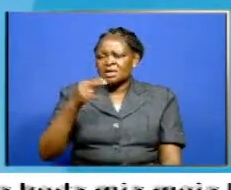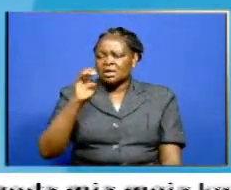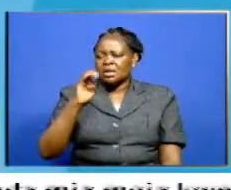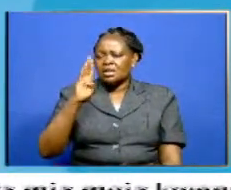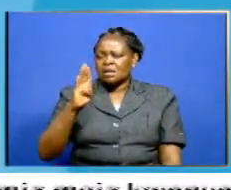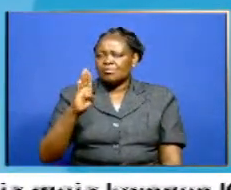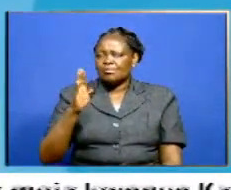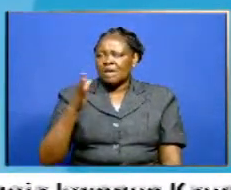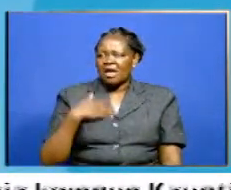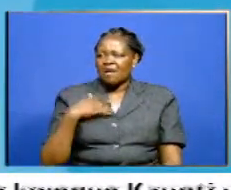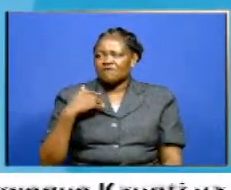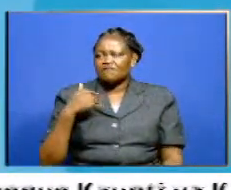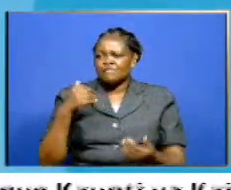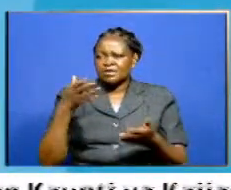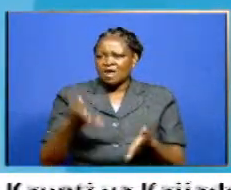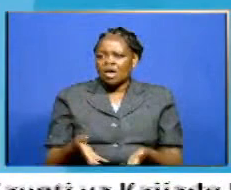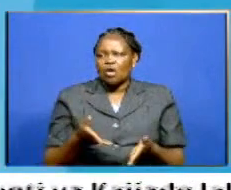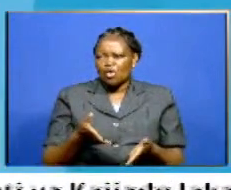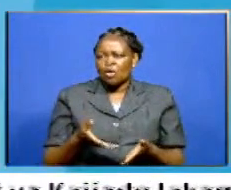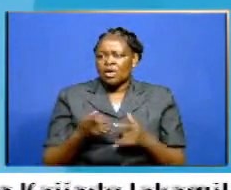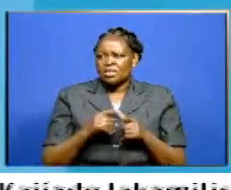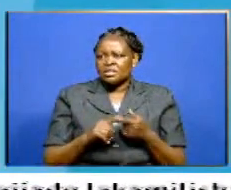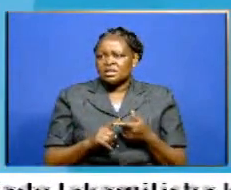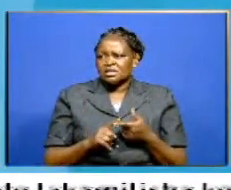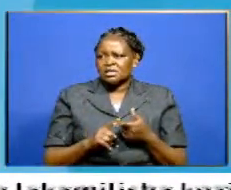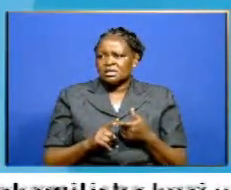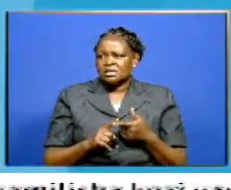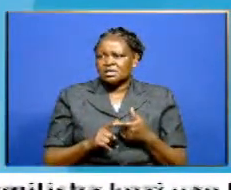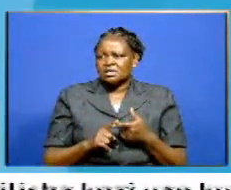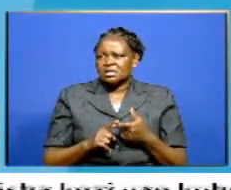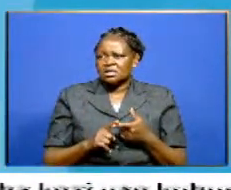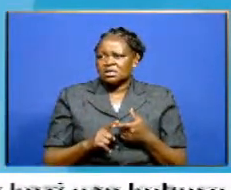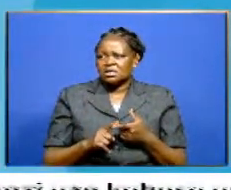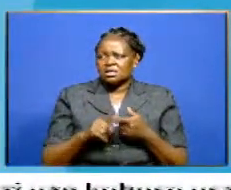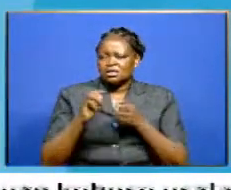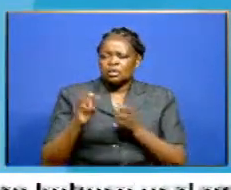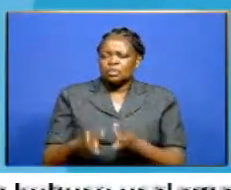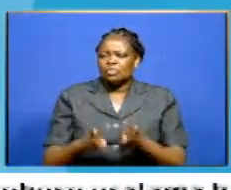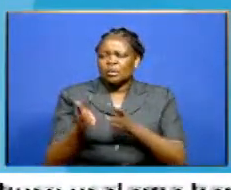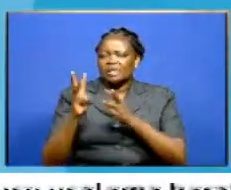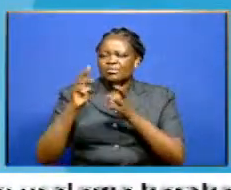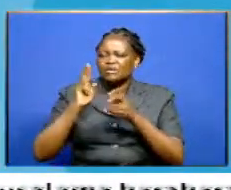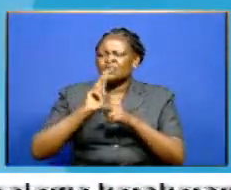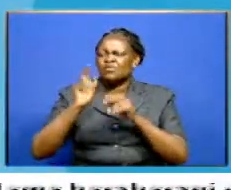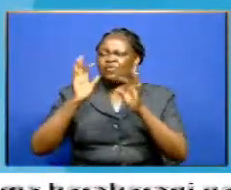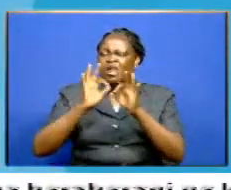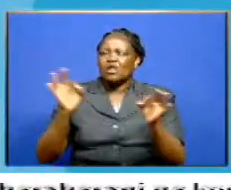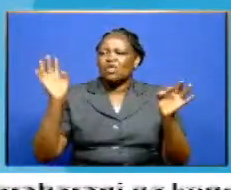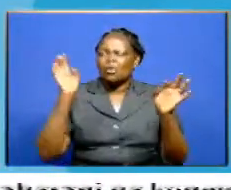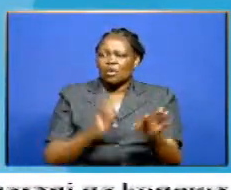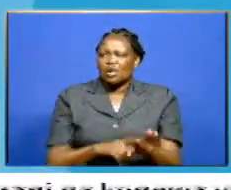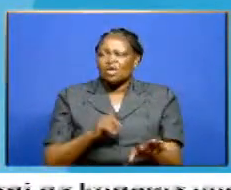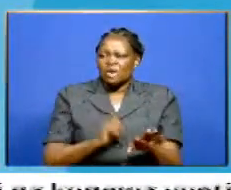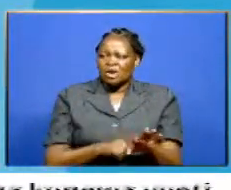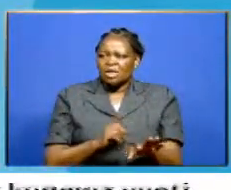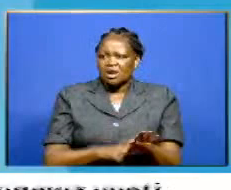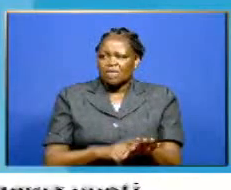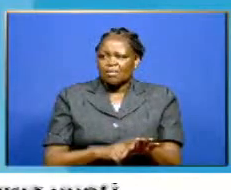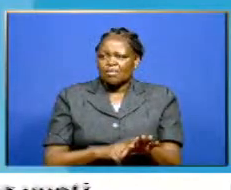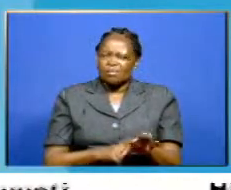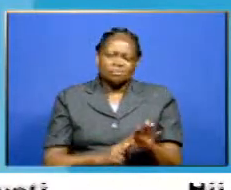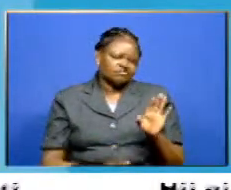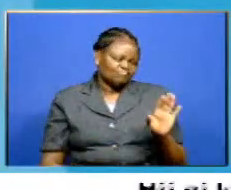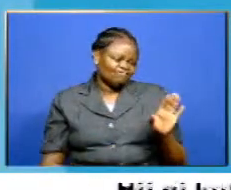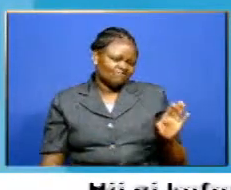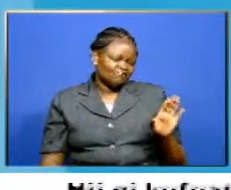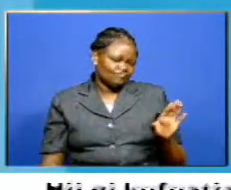sasa, hiyo tunaweza kiita kwa kimombo formula, imetumika kwa muda mrefu. Ni kutoka kwa tuseme, tutakuja kuangalia